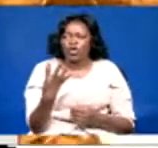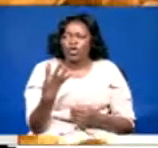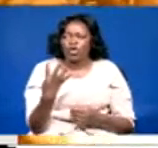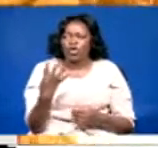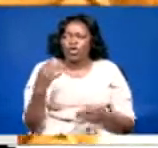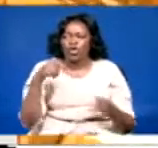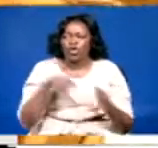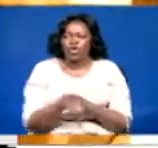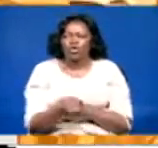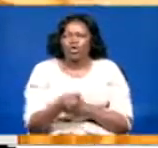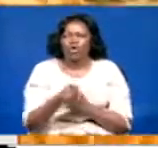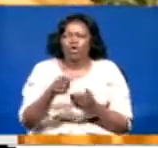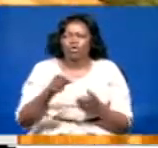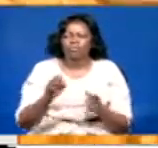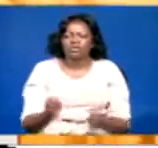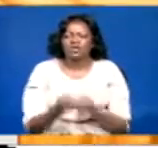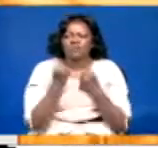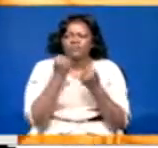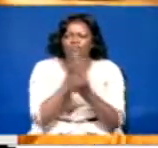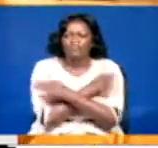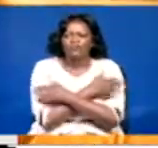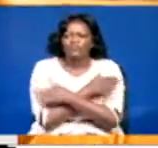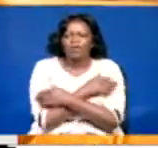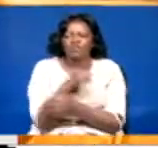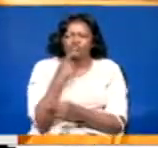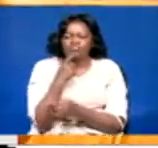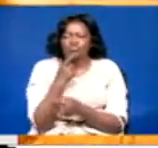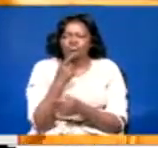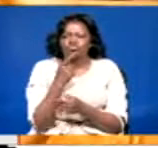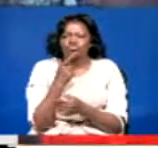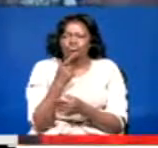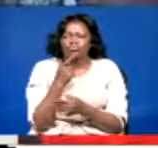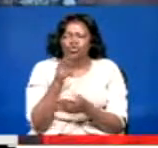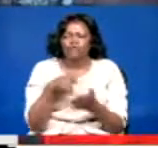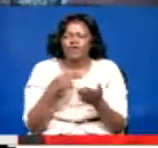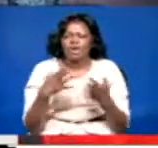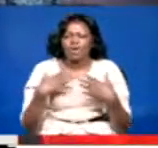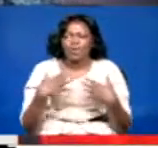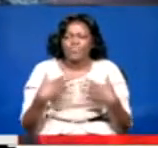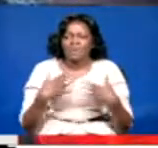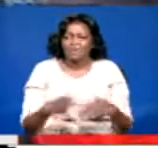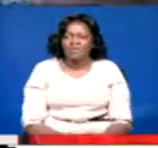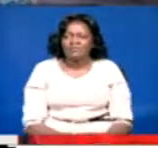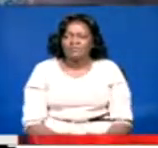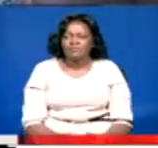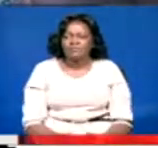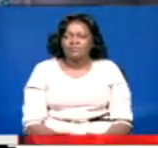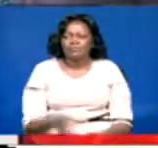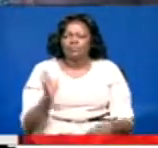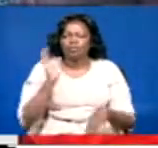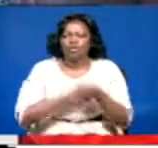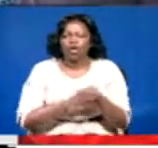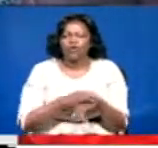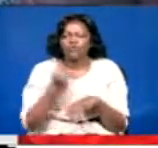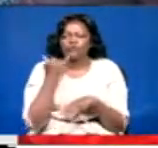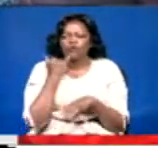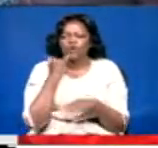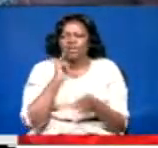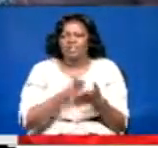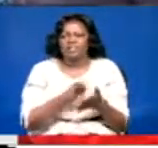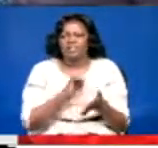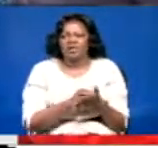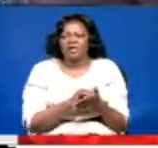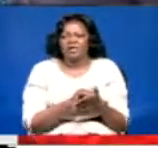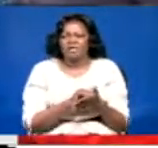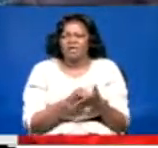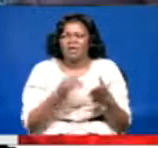mgodi kumuokoa mwenzake ambaye alikuwa amekosa hewa ya oksijeni. Tulipata simu ya kwamba